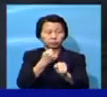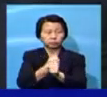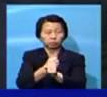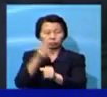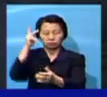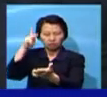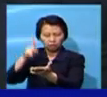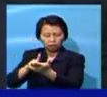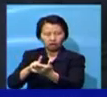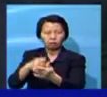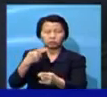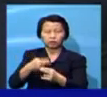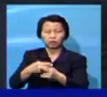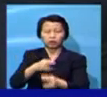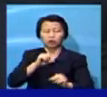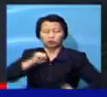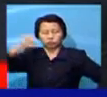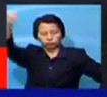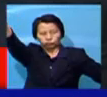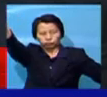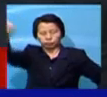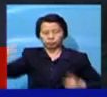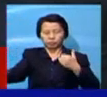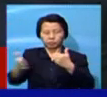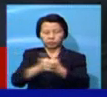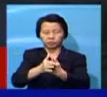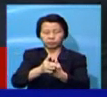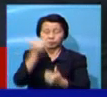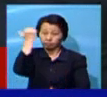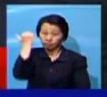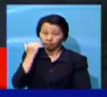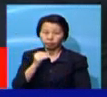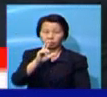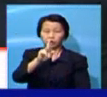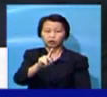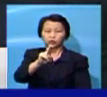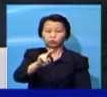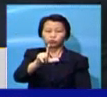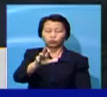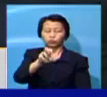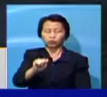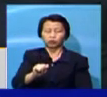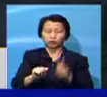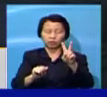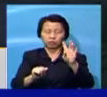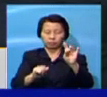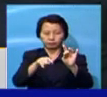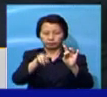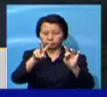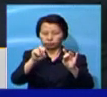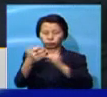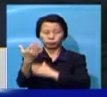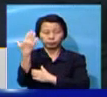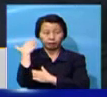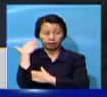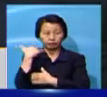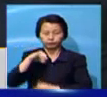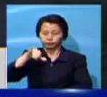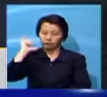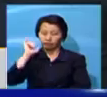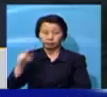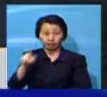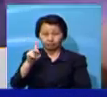turut dikenali dengan gelaran Superman tiba di Mahkamah majistret kulai kira-kira 820 pagi tadi semalam